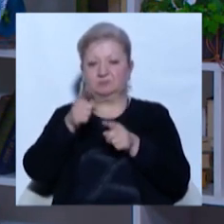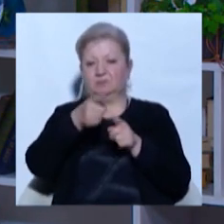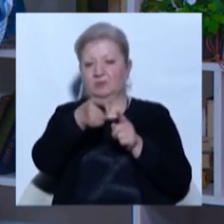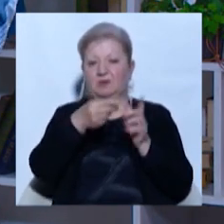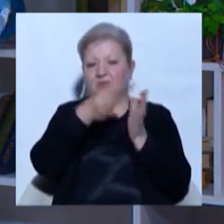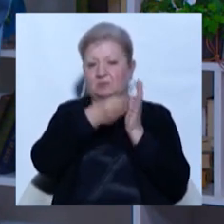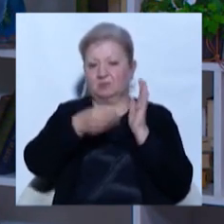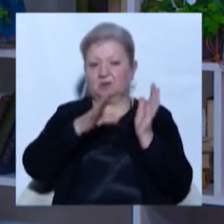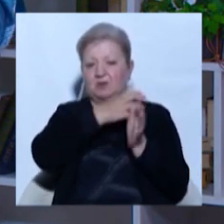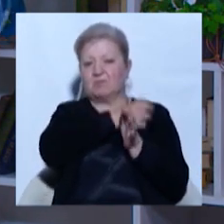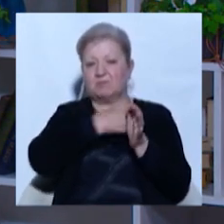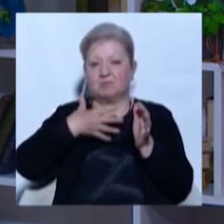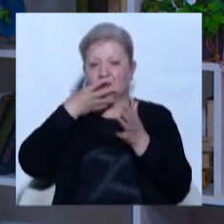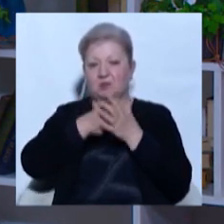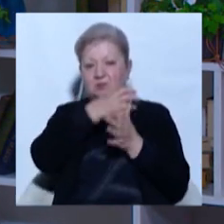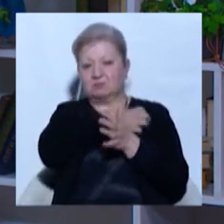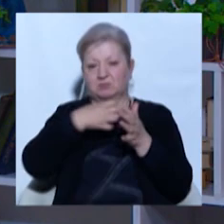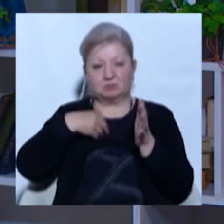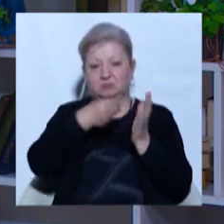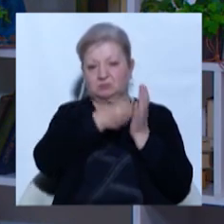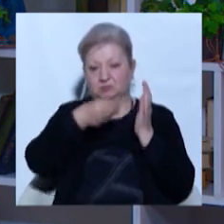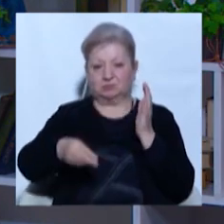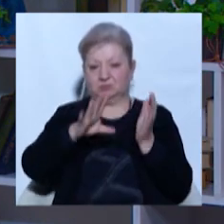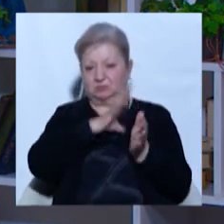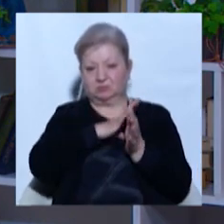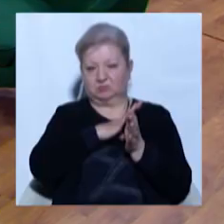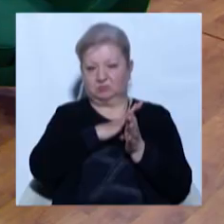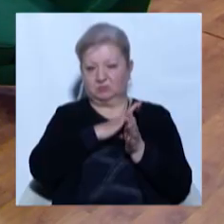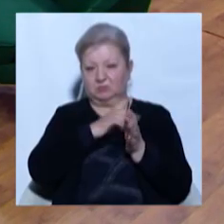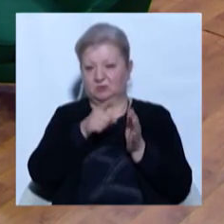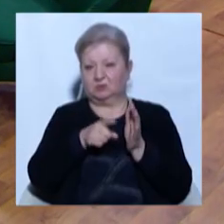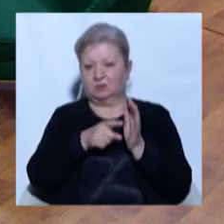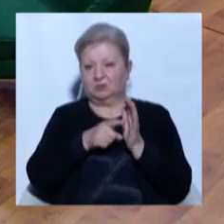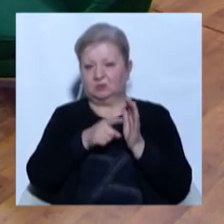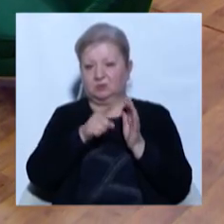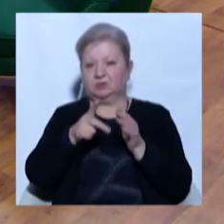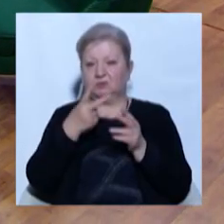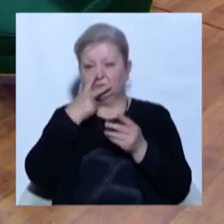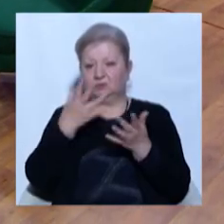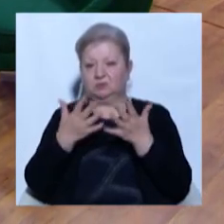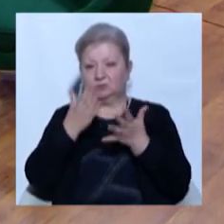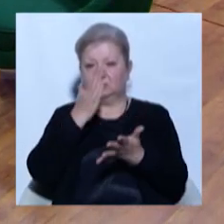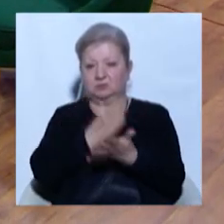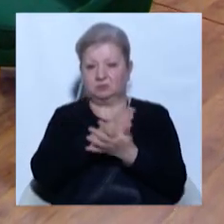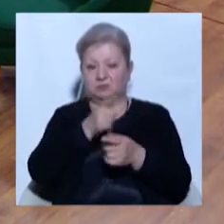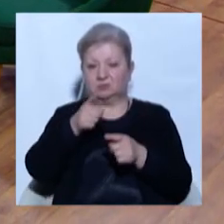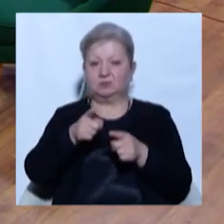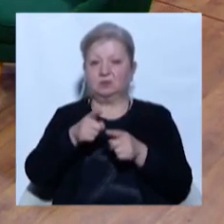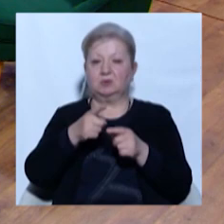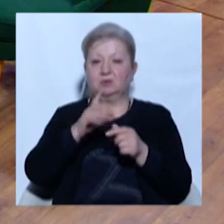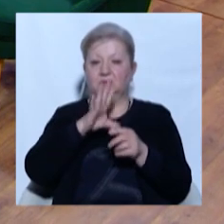არ წარმოადგენს. ამის ერთ-ერთი დასტურა ჩვენ შეგვიძლია იმ დროინდელი საქართველოს ყველაზე